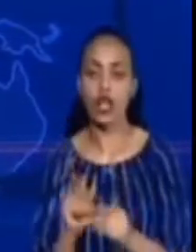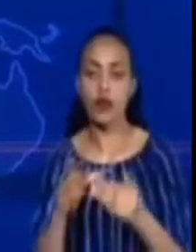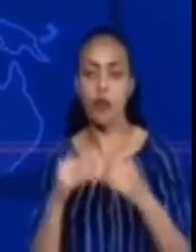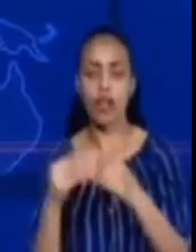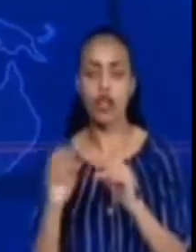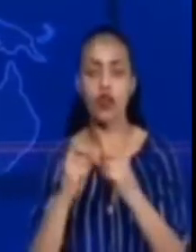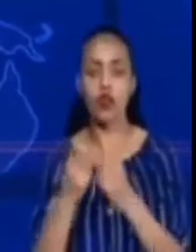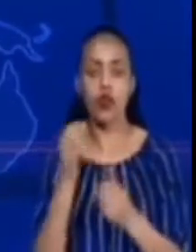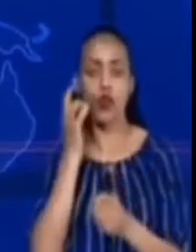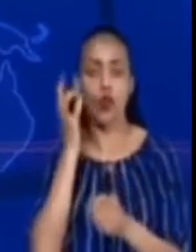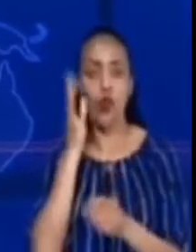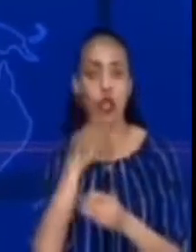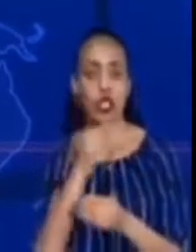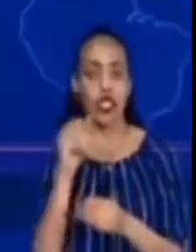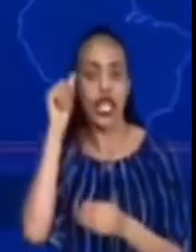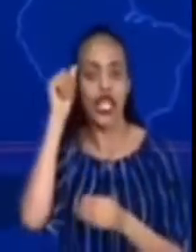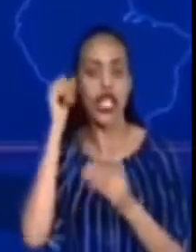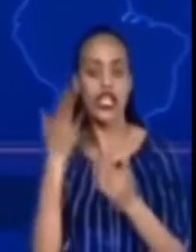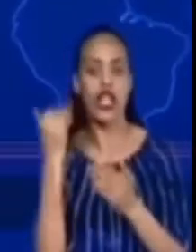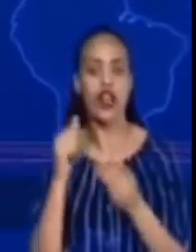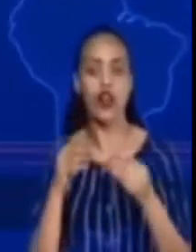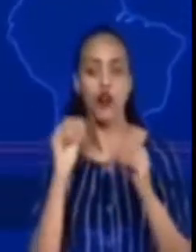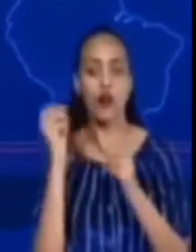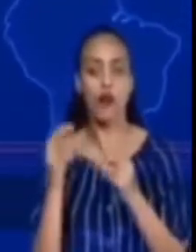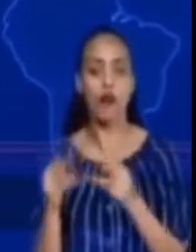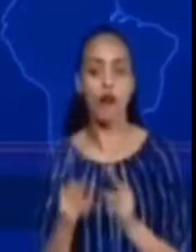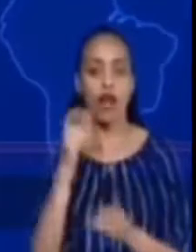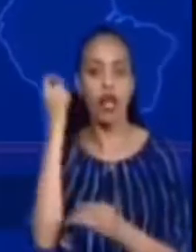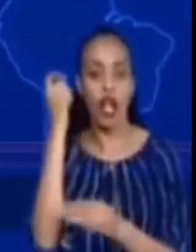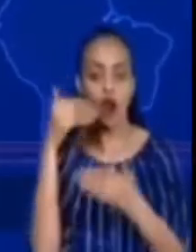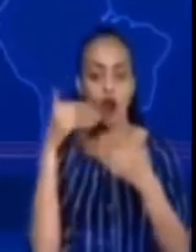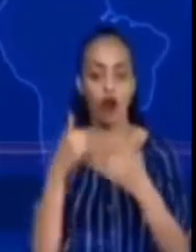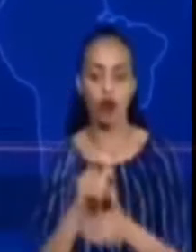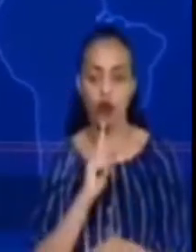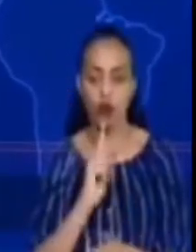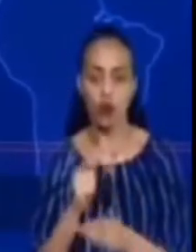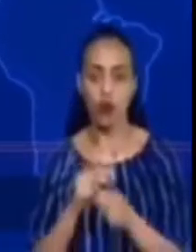የዘመድኩን ራስ መጠጥ እሙ ኑህ አዎ ጀበሉ ነዋ አሚናት አህመድ